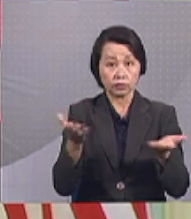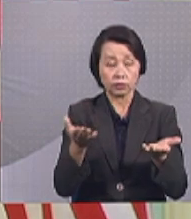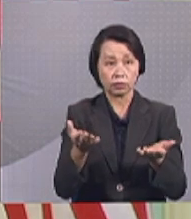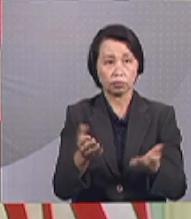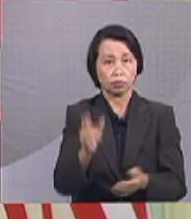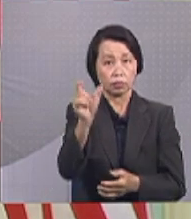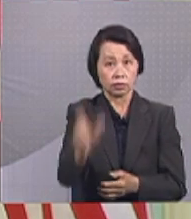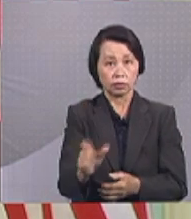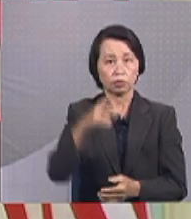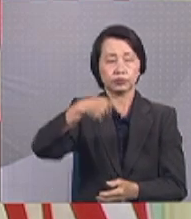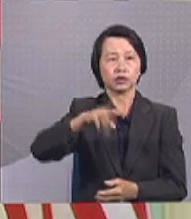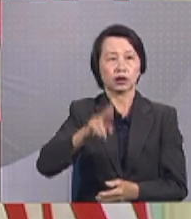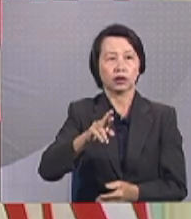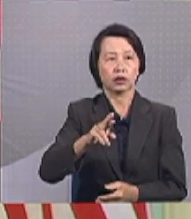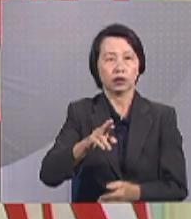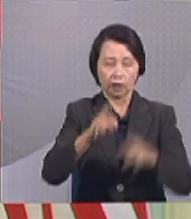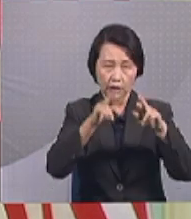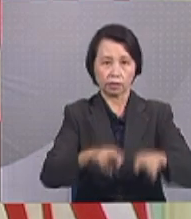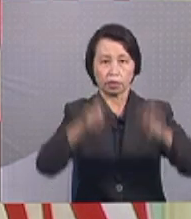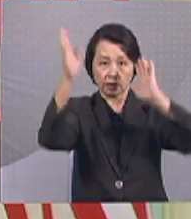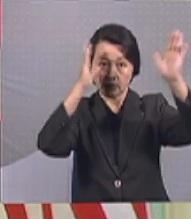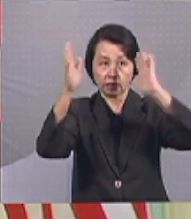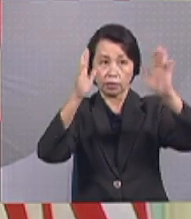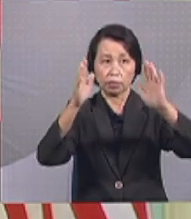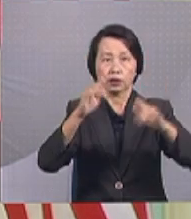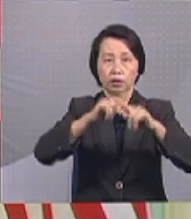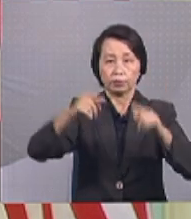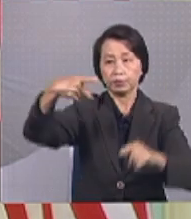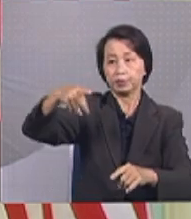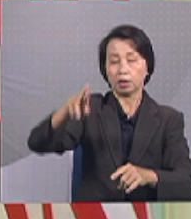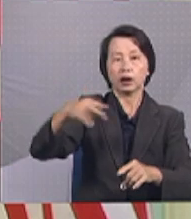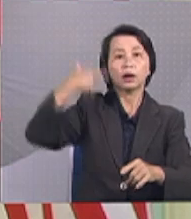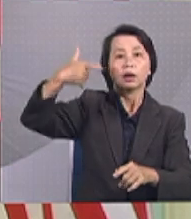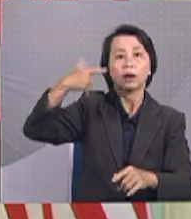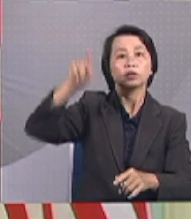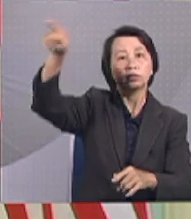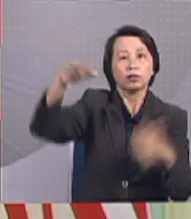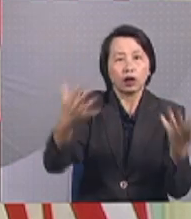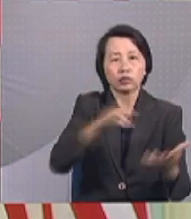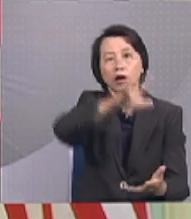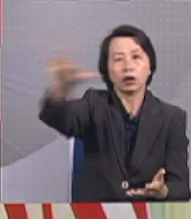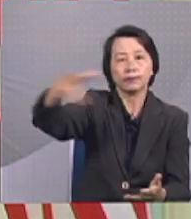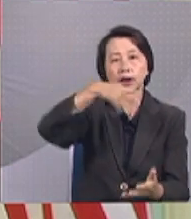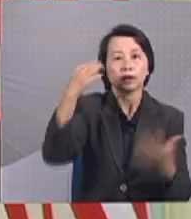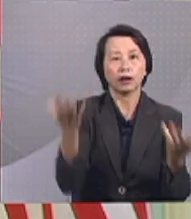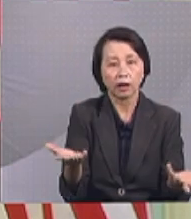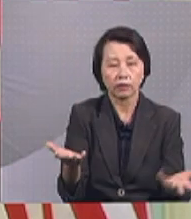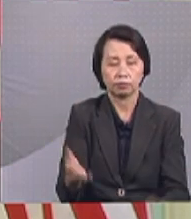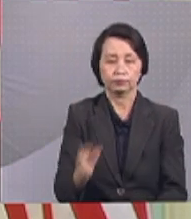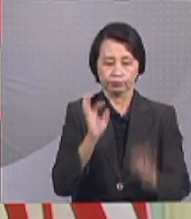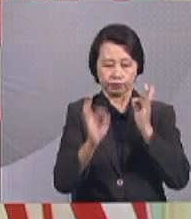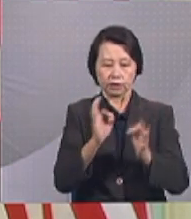Dia PR yang di rakyat Malaysia yang PR menjadi, di London. Ya, di London. Okey. Kalau rakyat